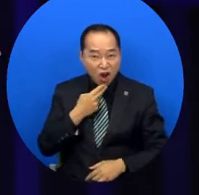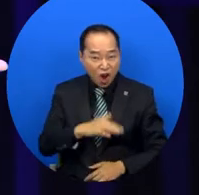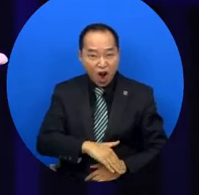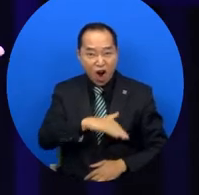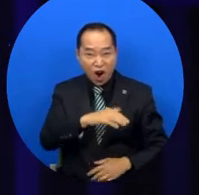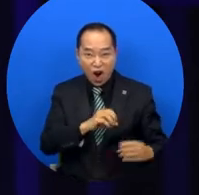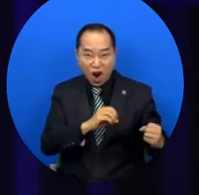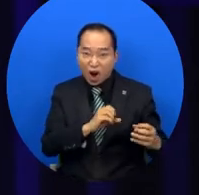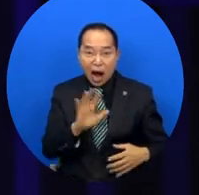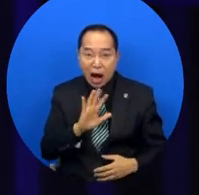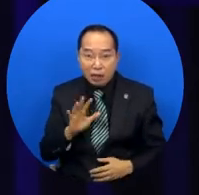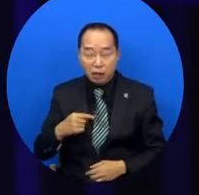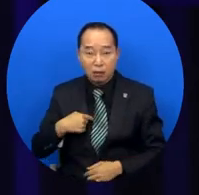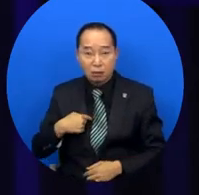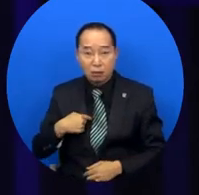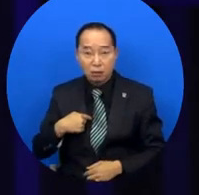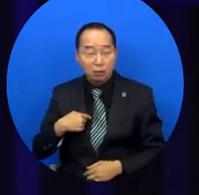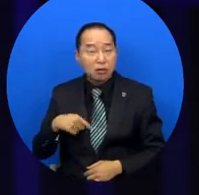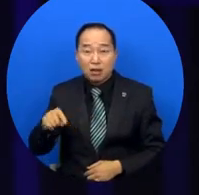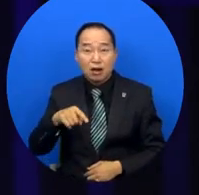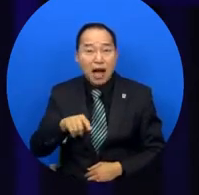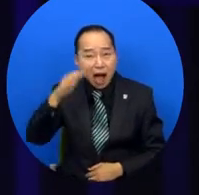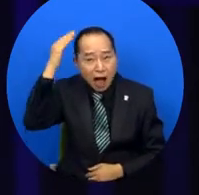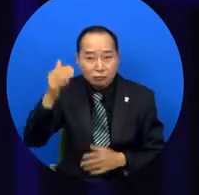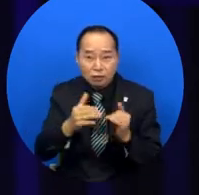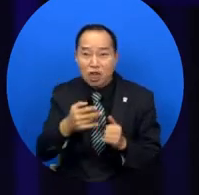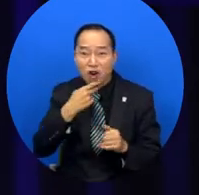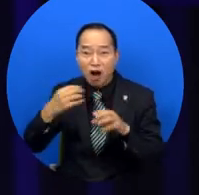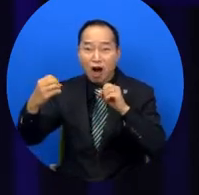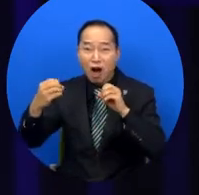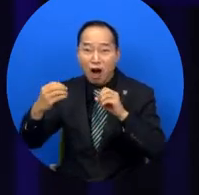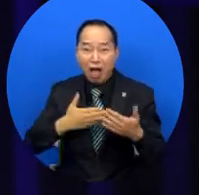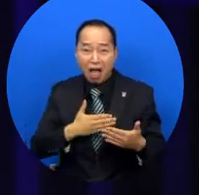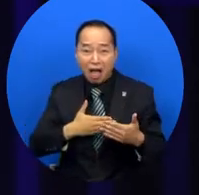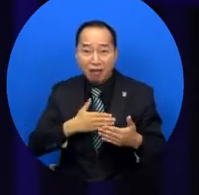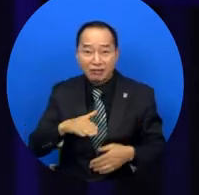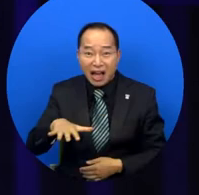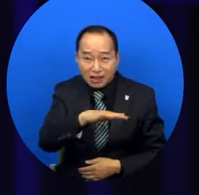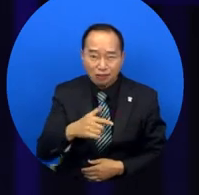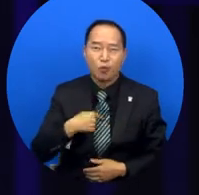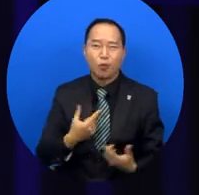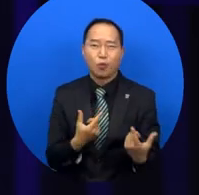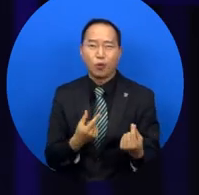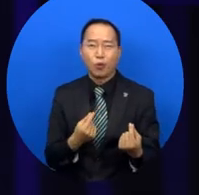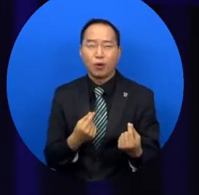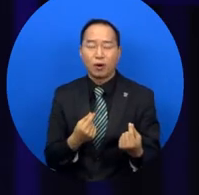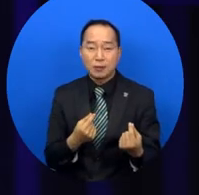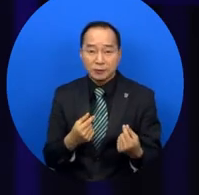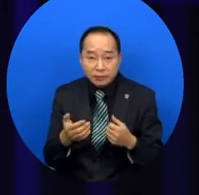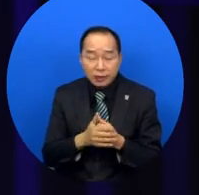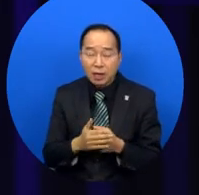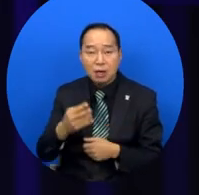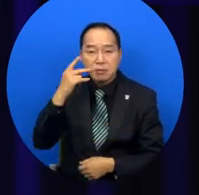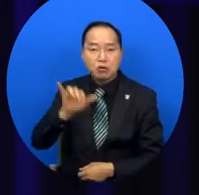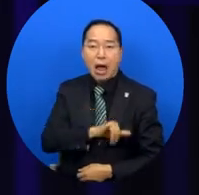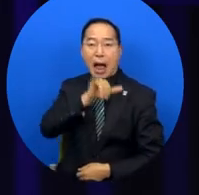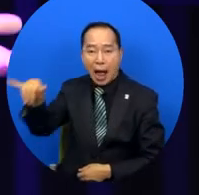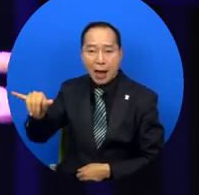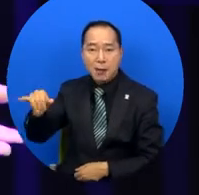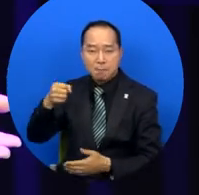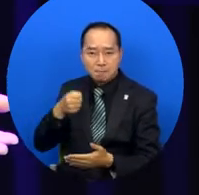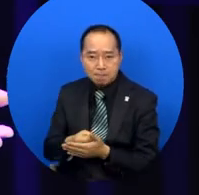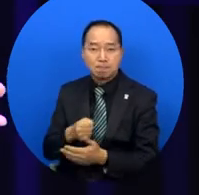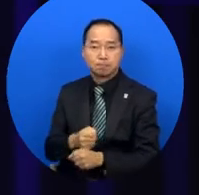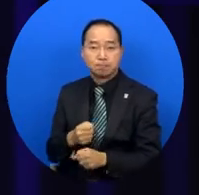사람 아니죠. 다 알죠. 영어 울렁증. 그런 사람이 이제 미국에 1년에 가겠다 그러니까 좀